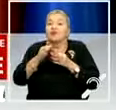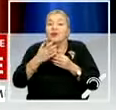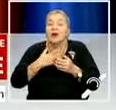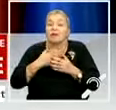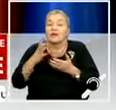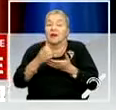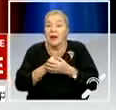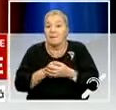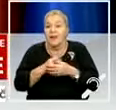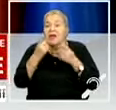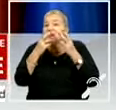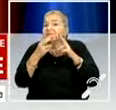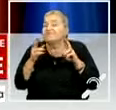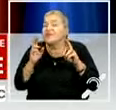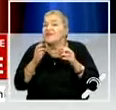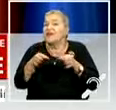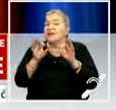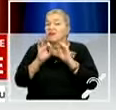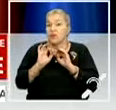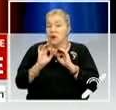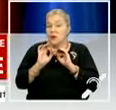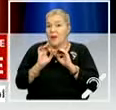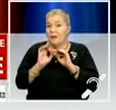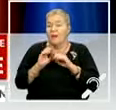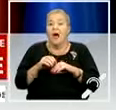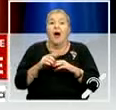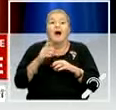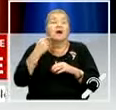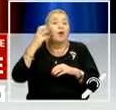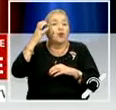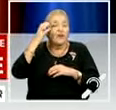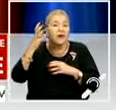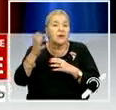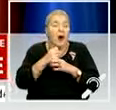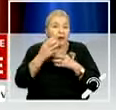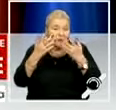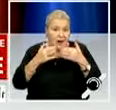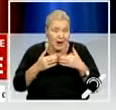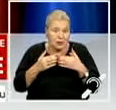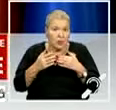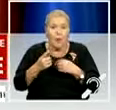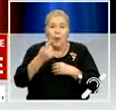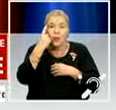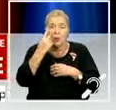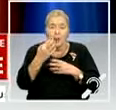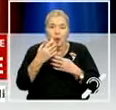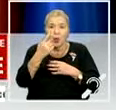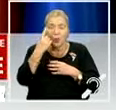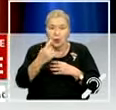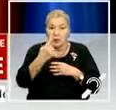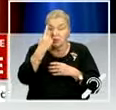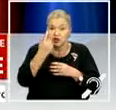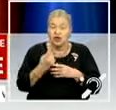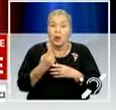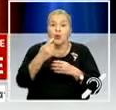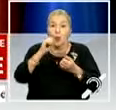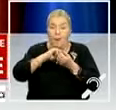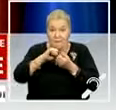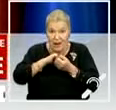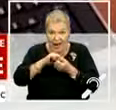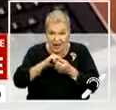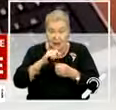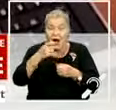Sunt mai multe variante pe care, potrivit unor surse, executivul le-a luat în calcul, înainte de toate începând cu data de 1 mai